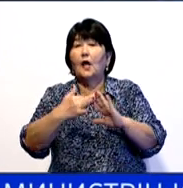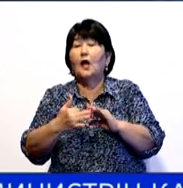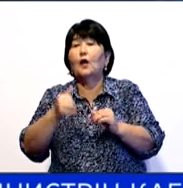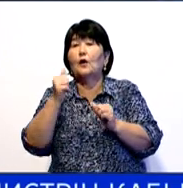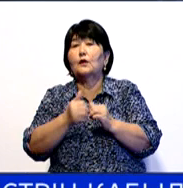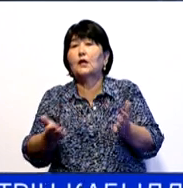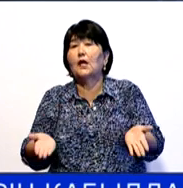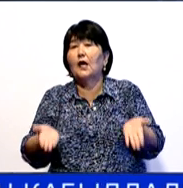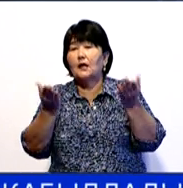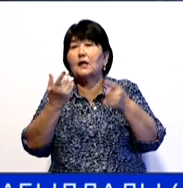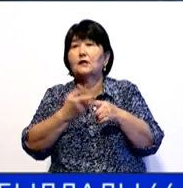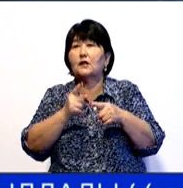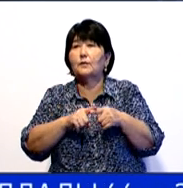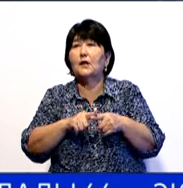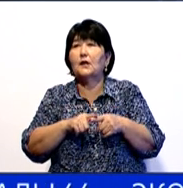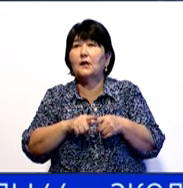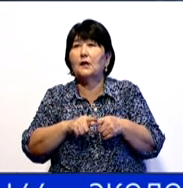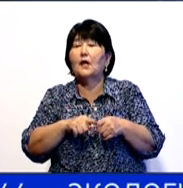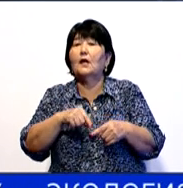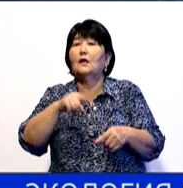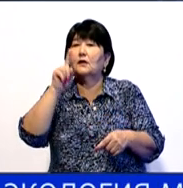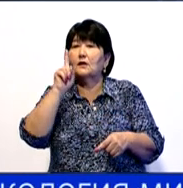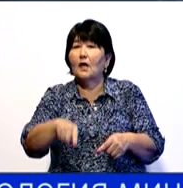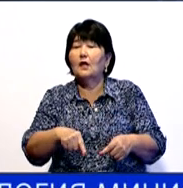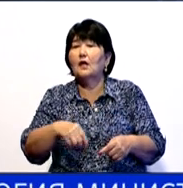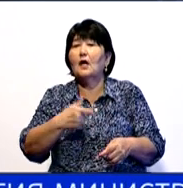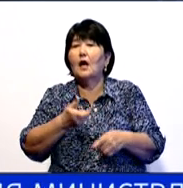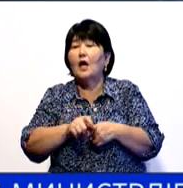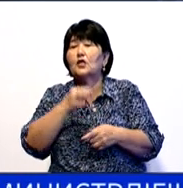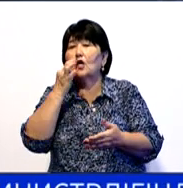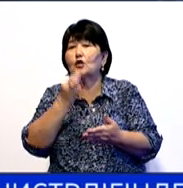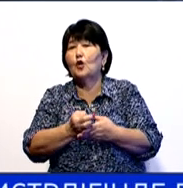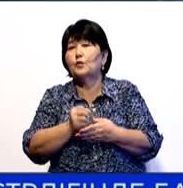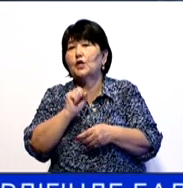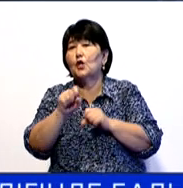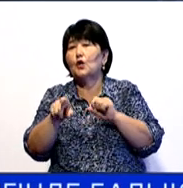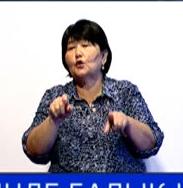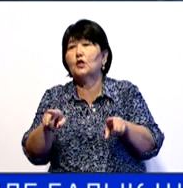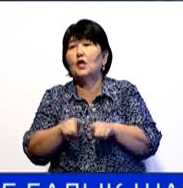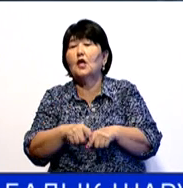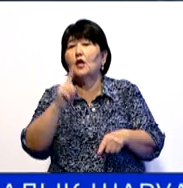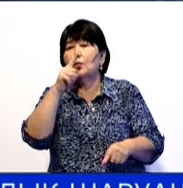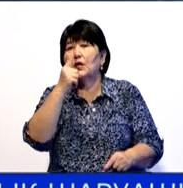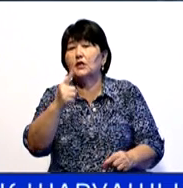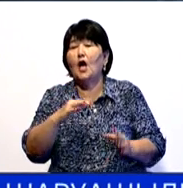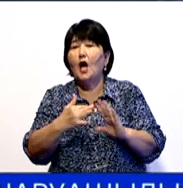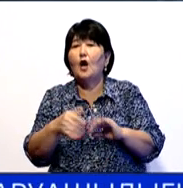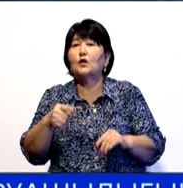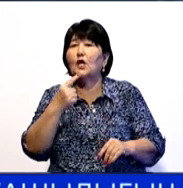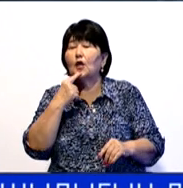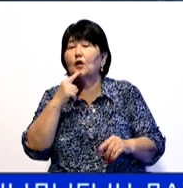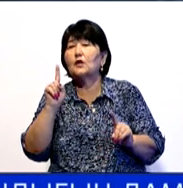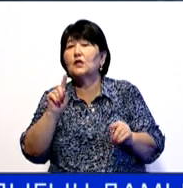әрбір кадрлердің алдына жоғары талап қойып, аса жауапкершілік жүктейді. Bir yılın içinde odanın kısaygan yerini